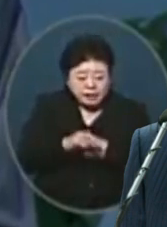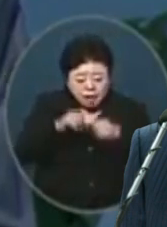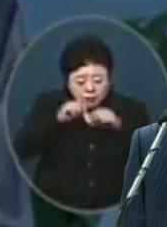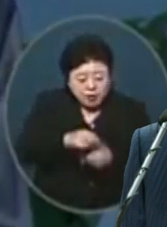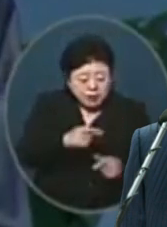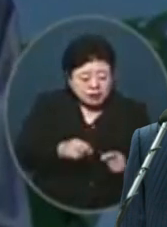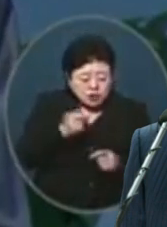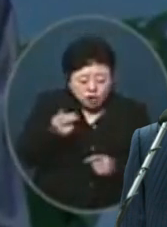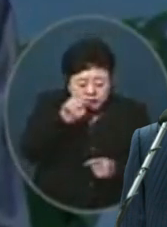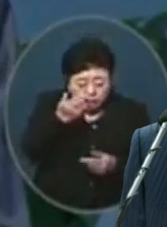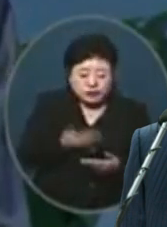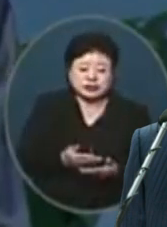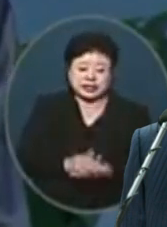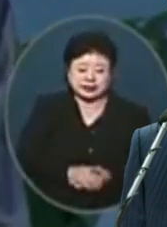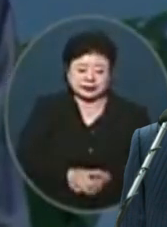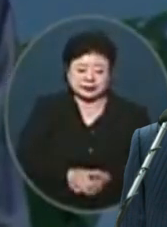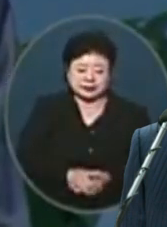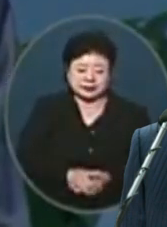멸망하지 않고 영생을 얻으라.